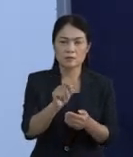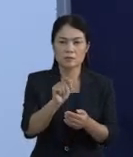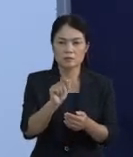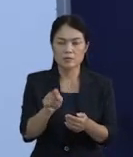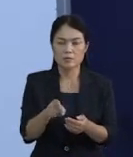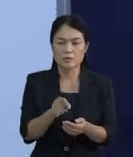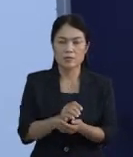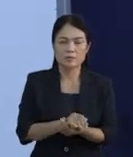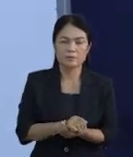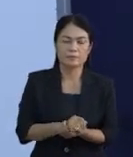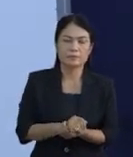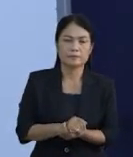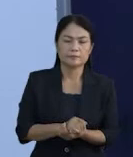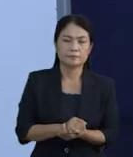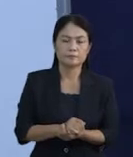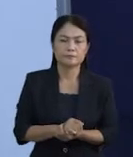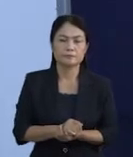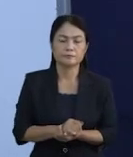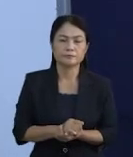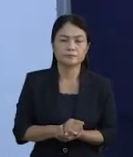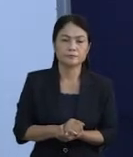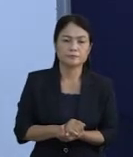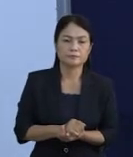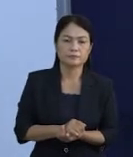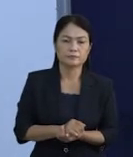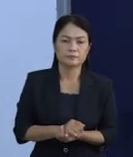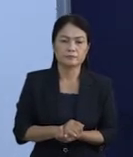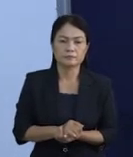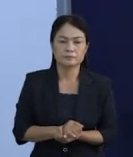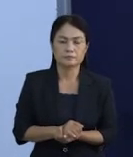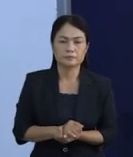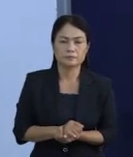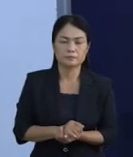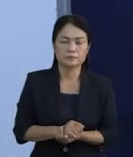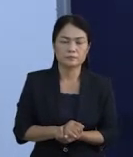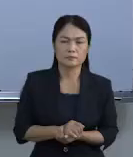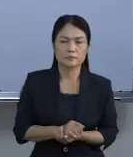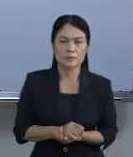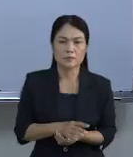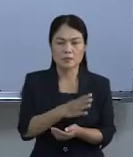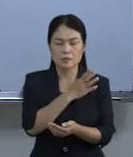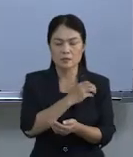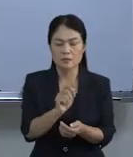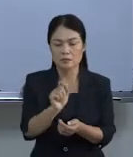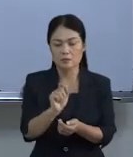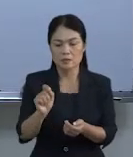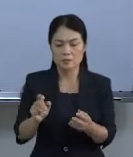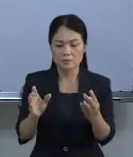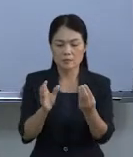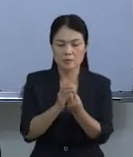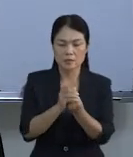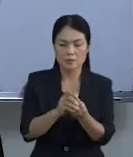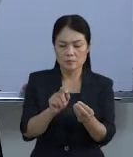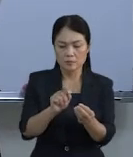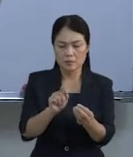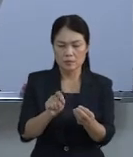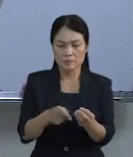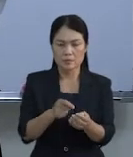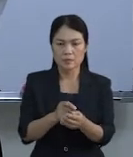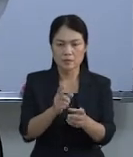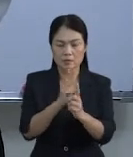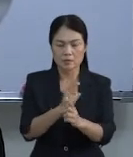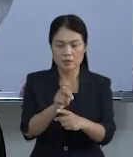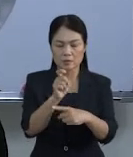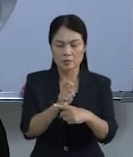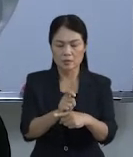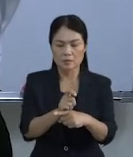click chùm nội tụ tập hiện và chùm nội tụ tập hiện nâng sơ xế chồng nuôn tu sập hiếc tam